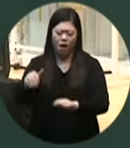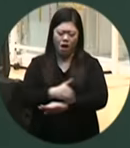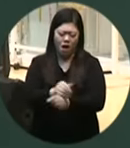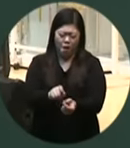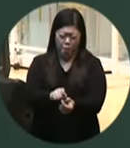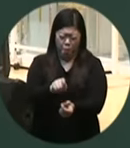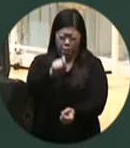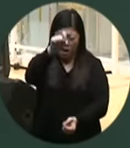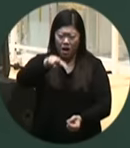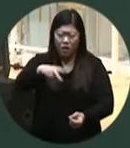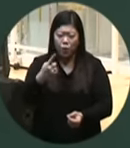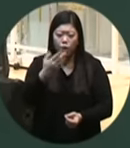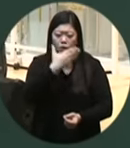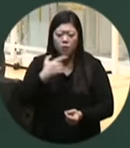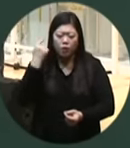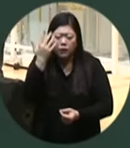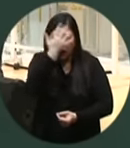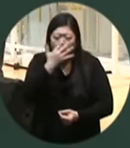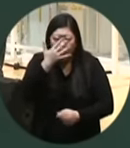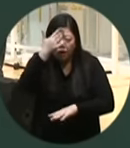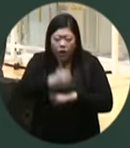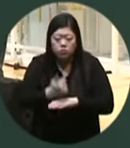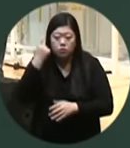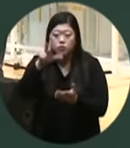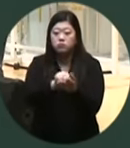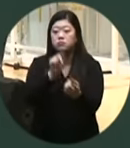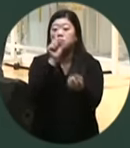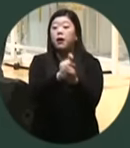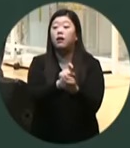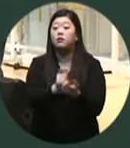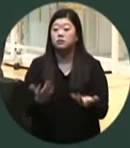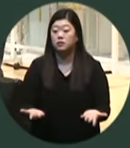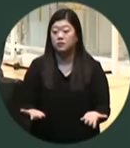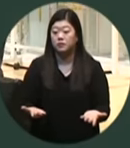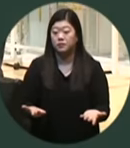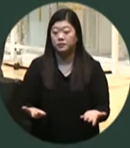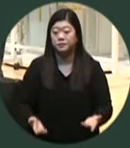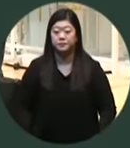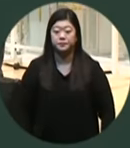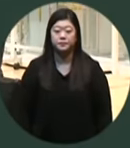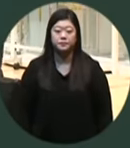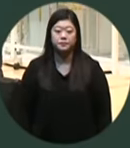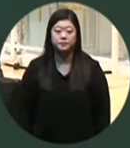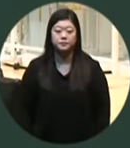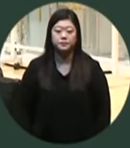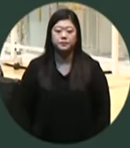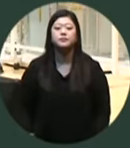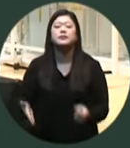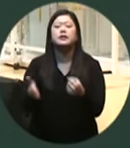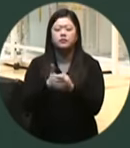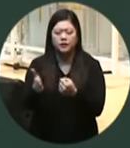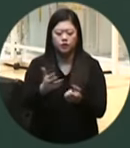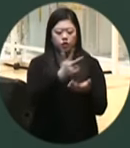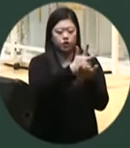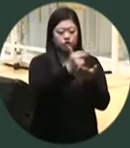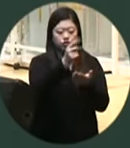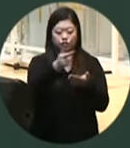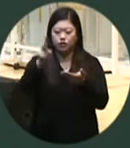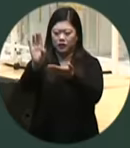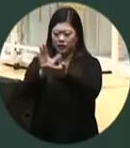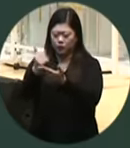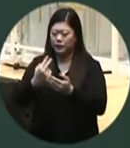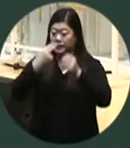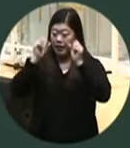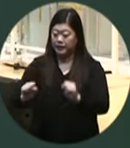그렇죠? If you are religious, even if you go to church and you just go back and forth, great spiritual problems will arise. 주는 그리스도시요 살아계신